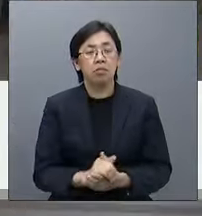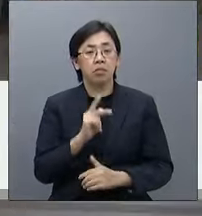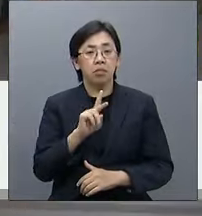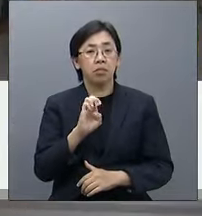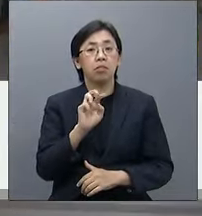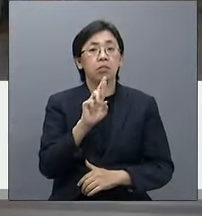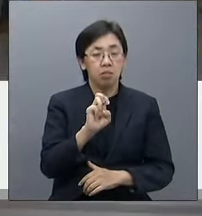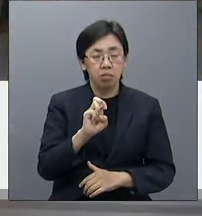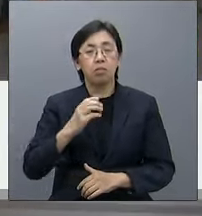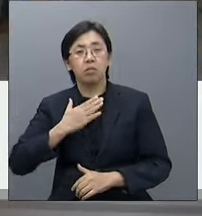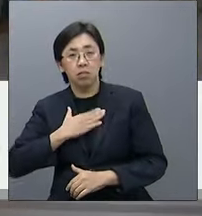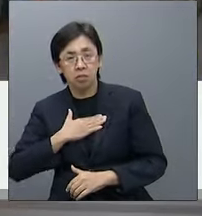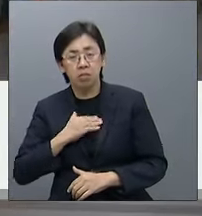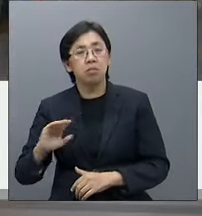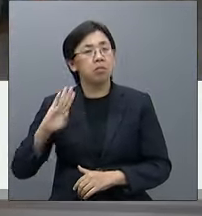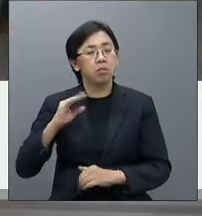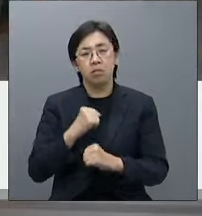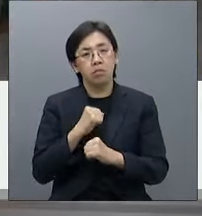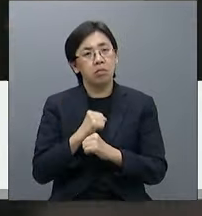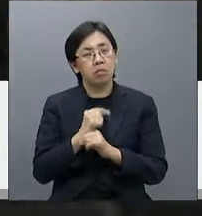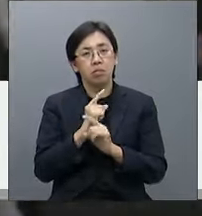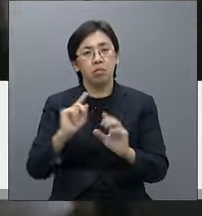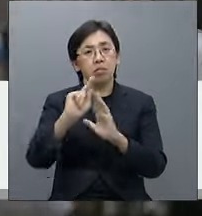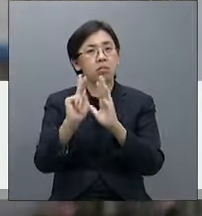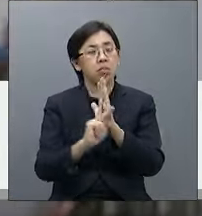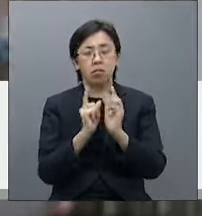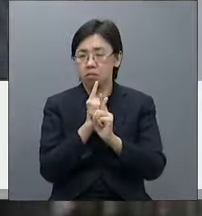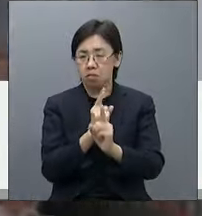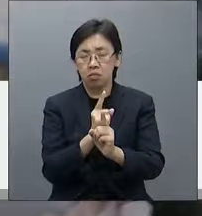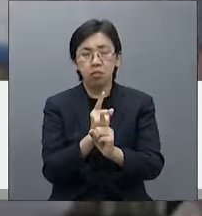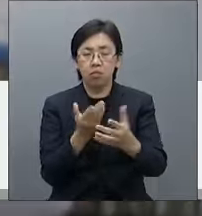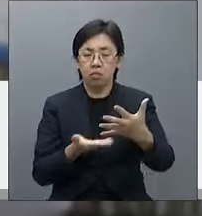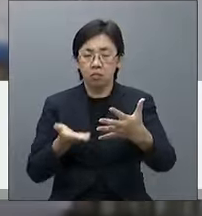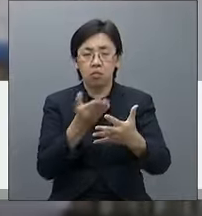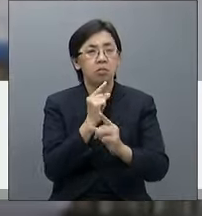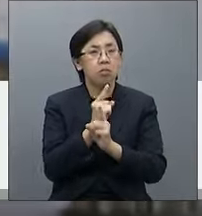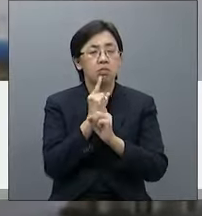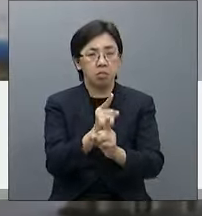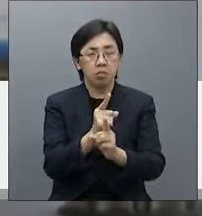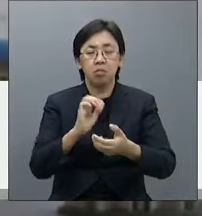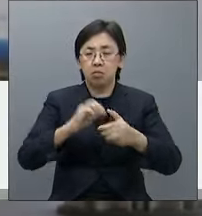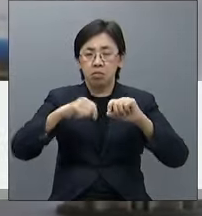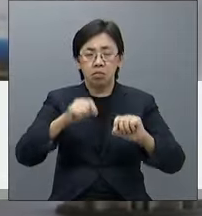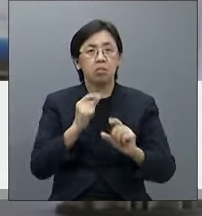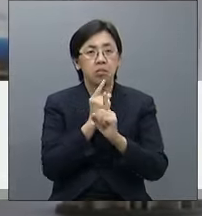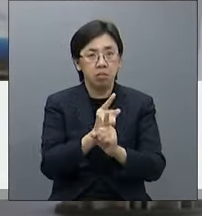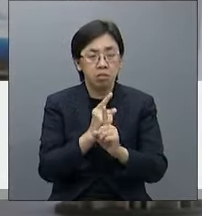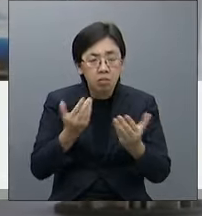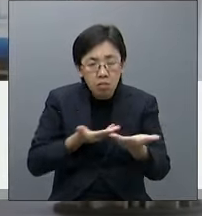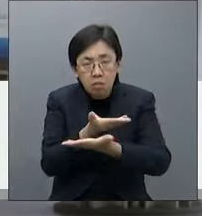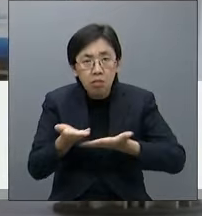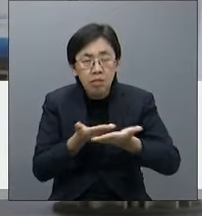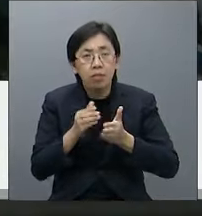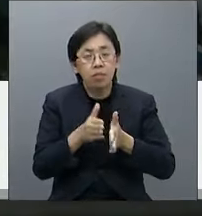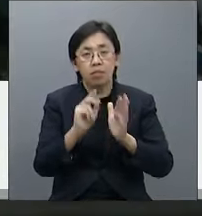เขารวมถึงบริษัทดำเนินการอย่างถูกต้องตามกฎหมายทุกขั้นตอนในการทำสัญญาโดยวันนี้จะหารือร่วมกับฝ่ายกฎหม